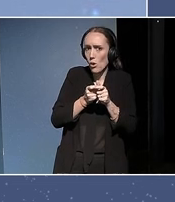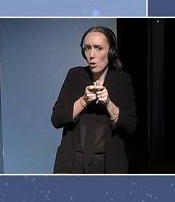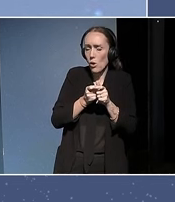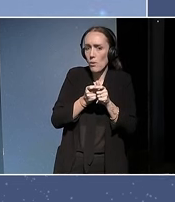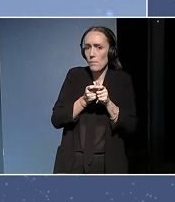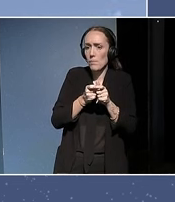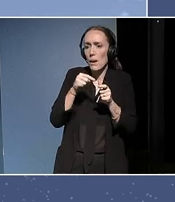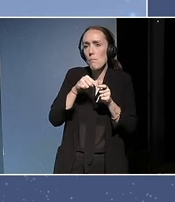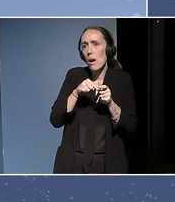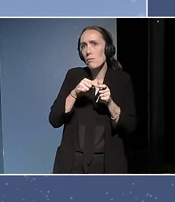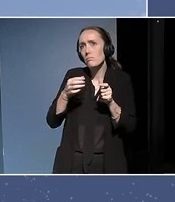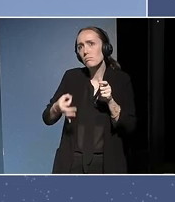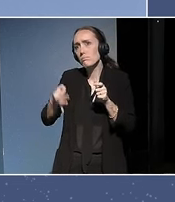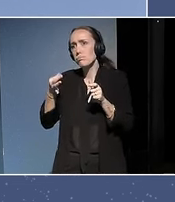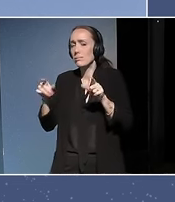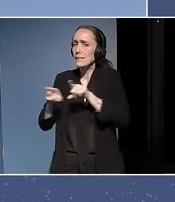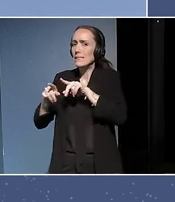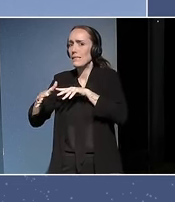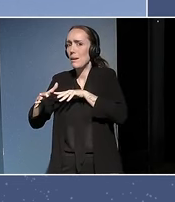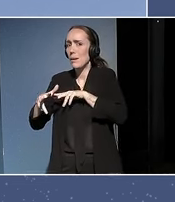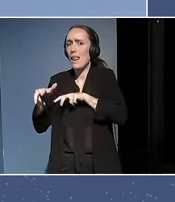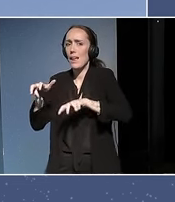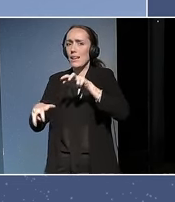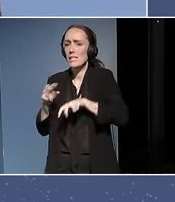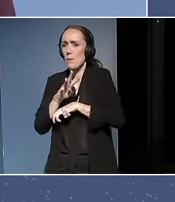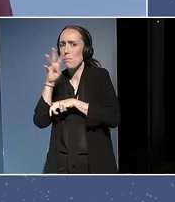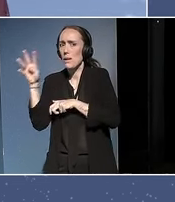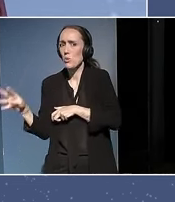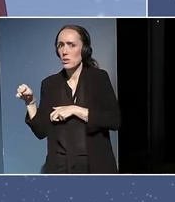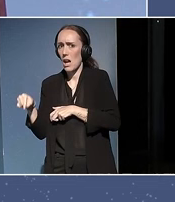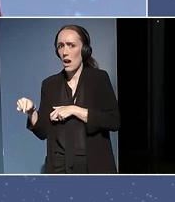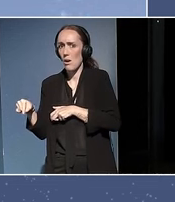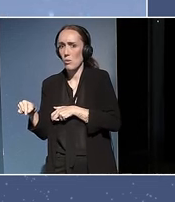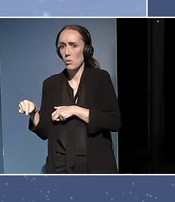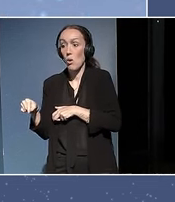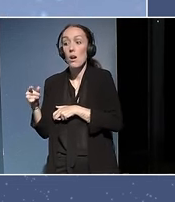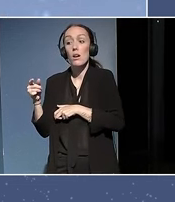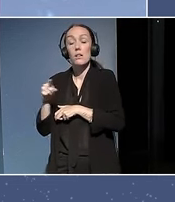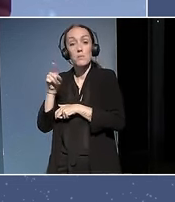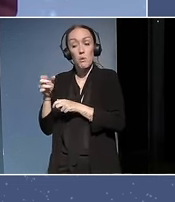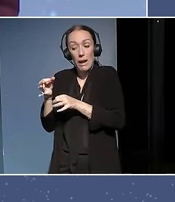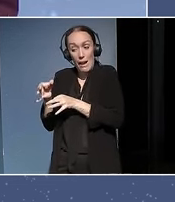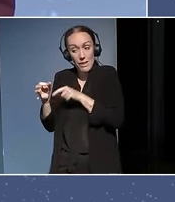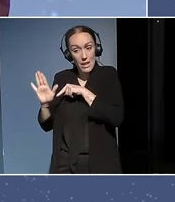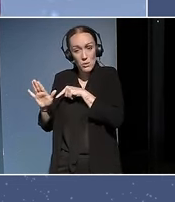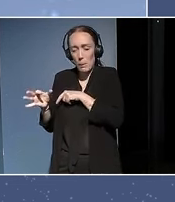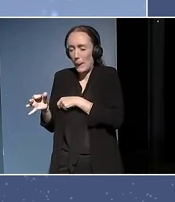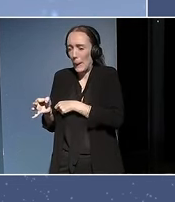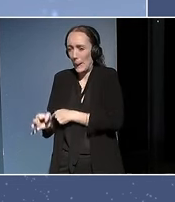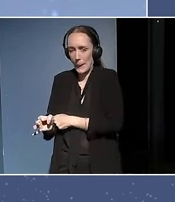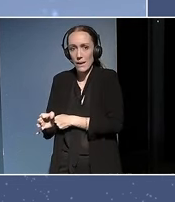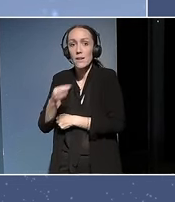condizione dello spinosauro che in cui è quasi scomparsa queste ossa sono dunque